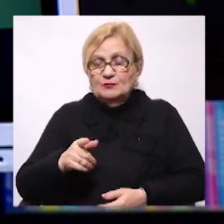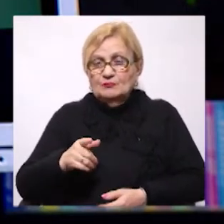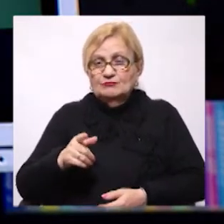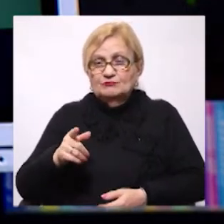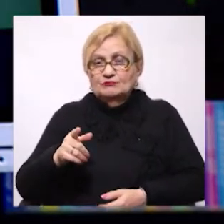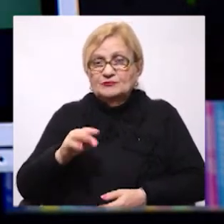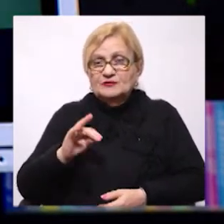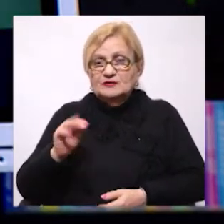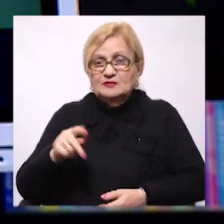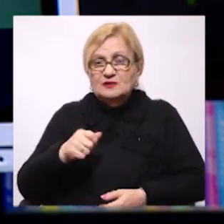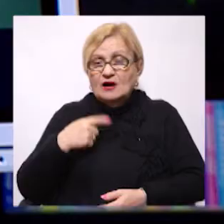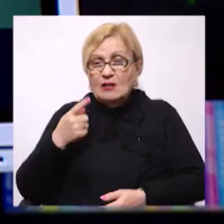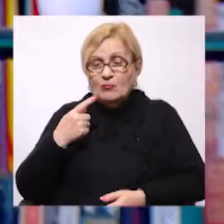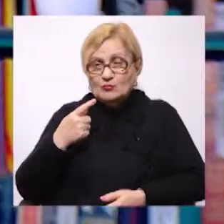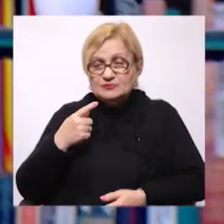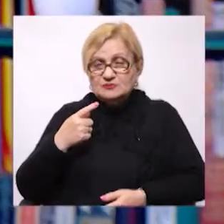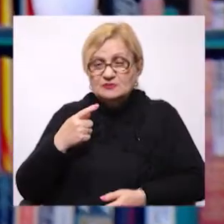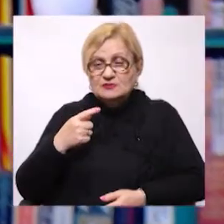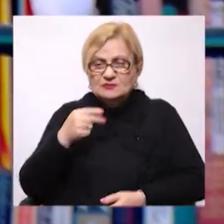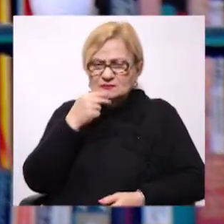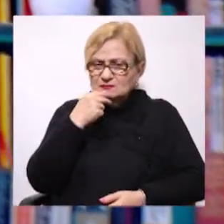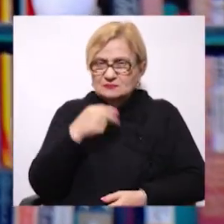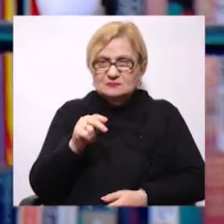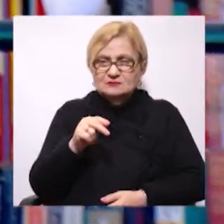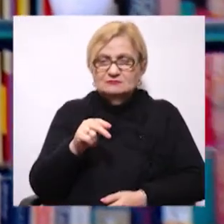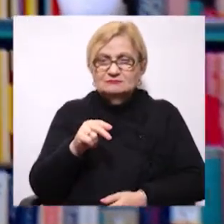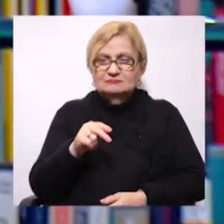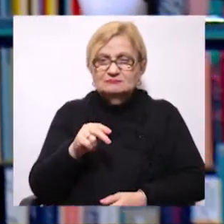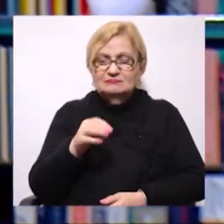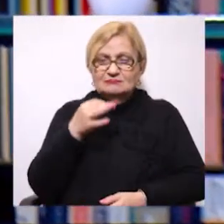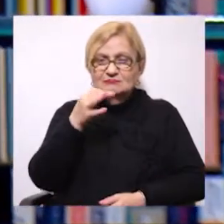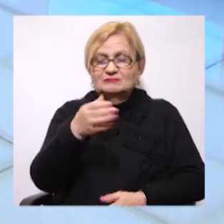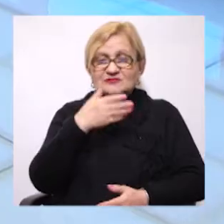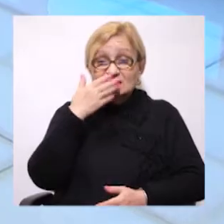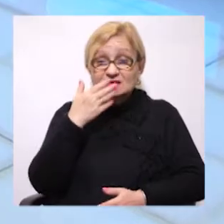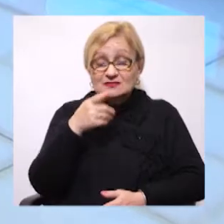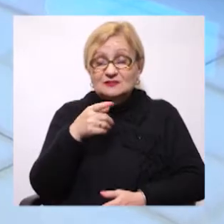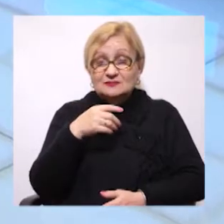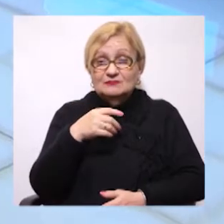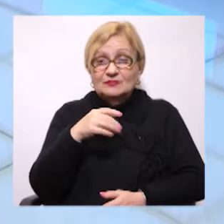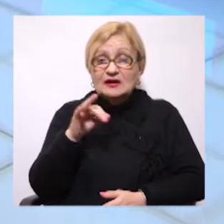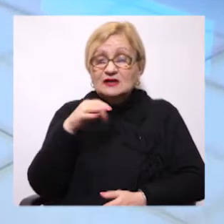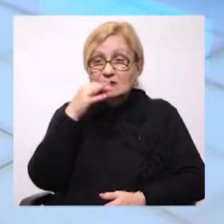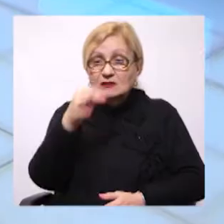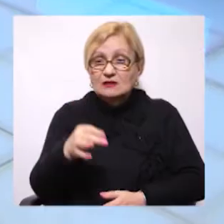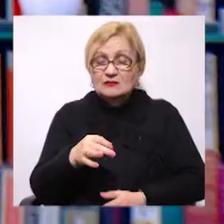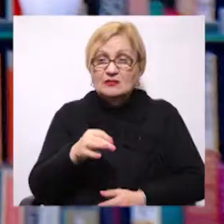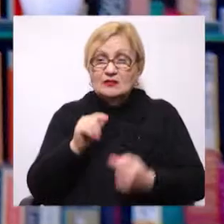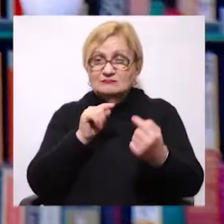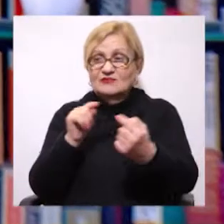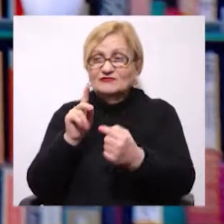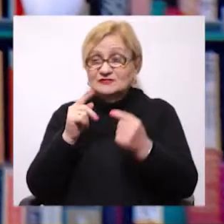აქ დააკვირდი ილია არაჩვეულებრივი არგუმენტით პასუხობს, მე წავიკითხავ. ილია ეუბნება ამ ოპონენტებს, ანუ მათ,